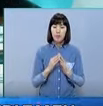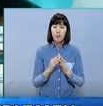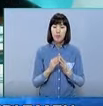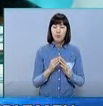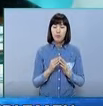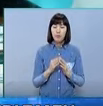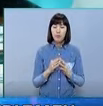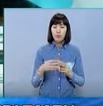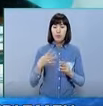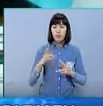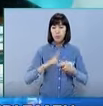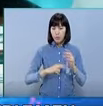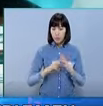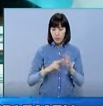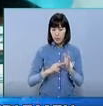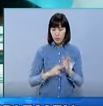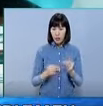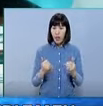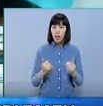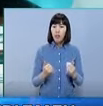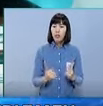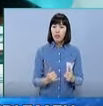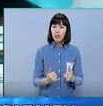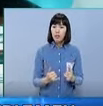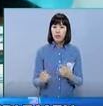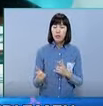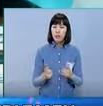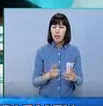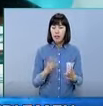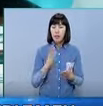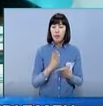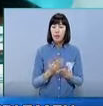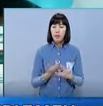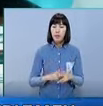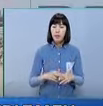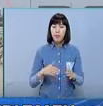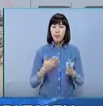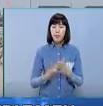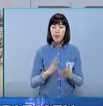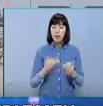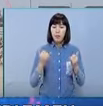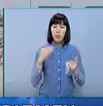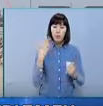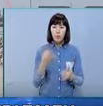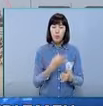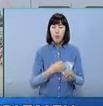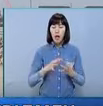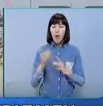үйдің құрылысын салуға жатқан жобаларын қазір біз жоба дайын жобалар бар. Оларды да ұсынатын боламыз. Бүгінде Түркістан қалалық